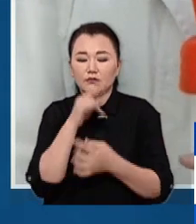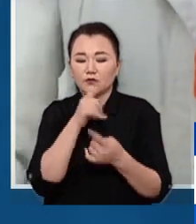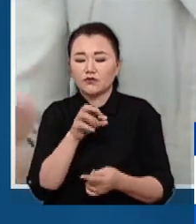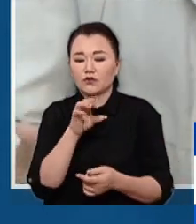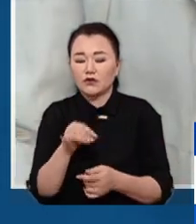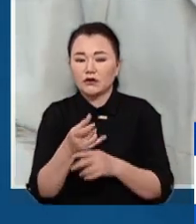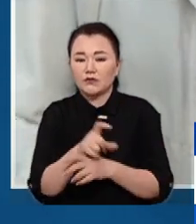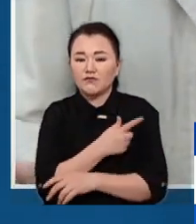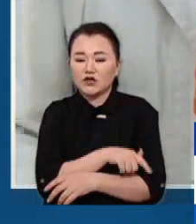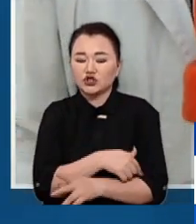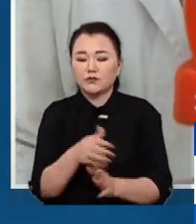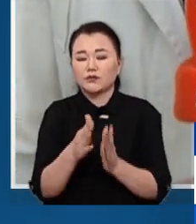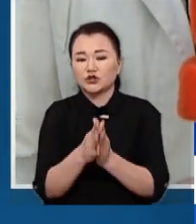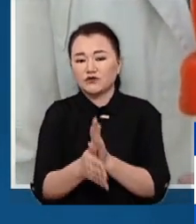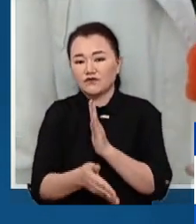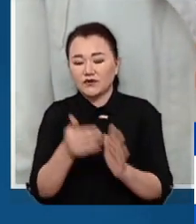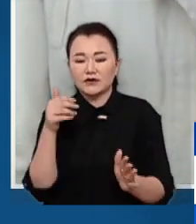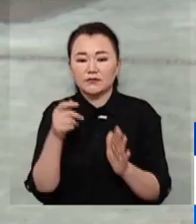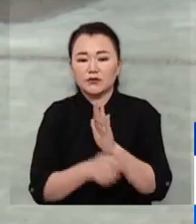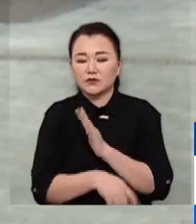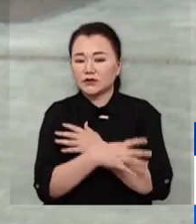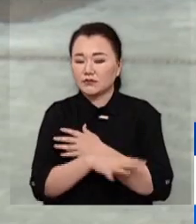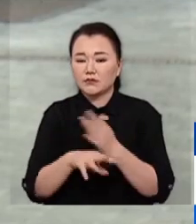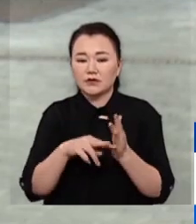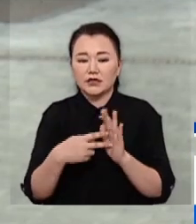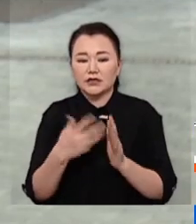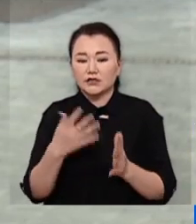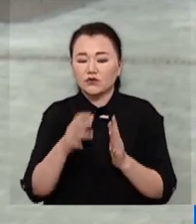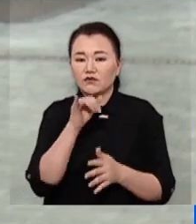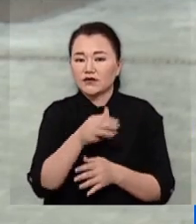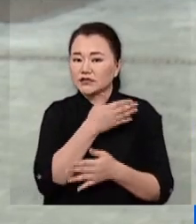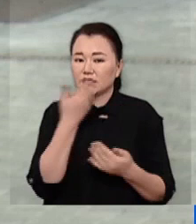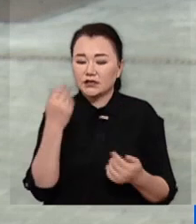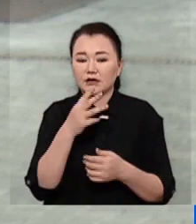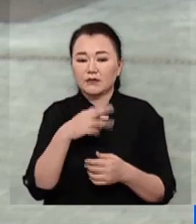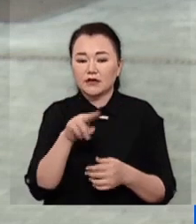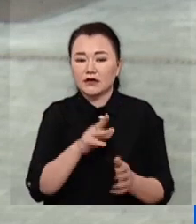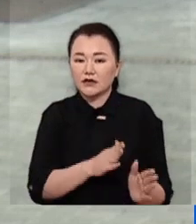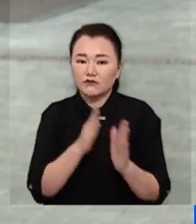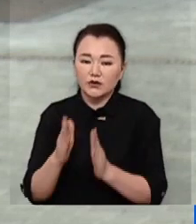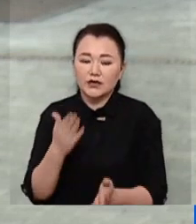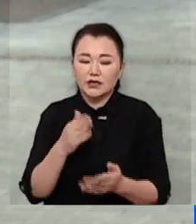Поэтому врачи призывают не пропускать плановые прививки, если у вас нет медотвода или